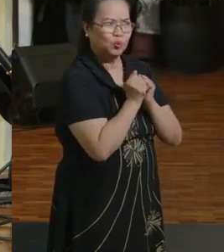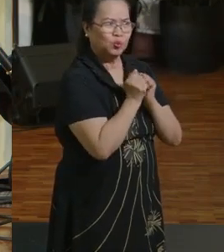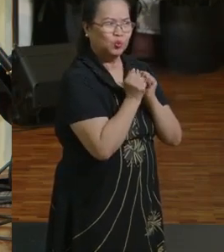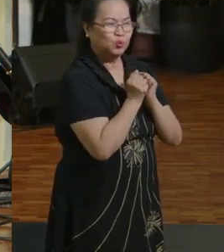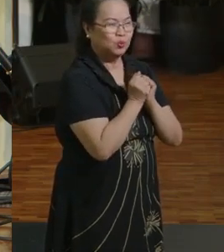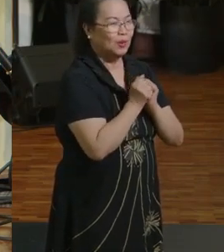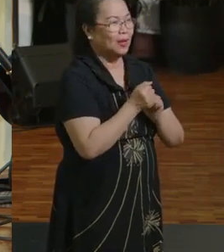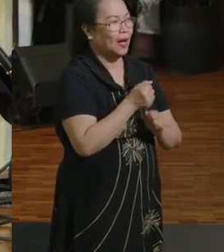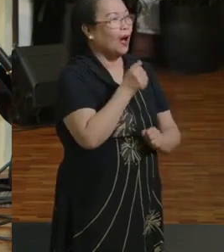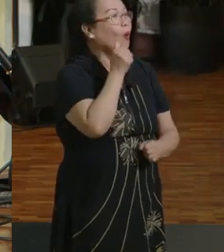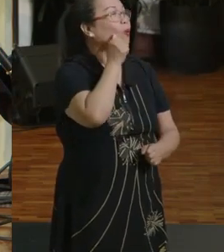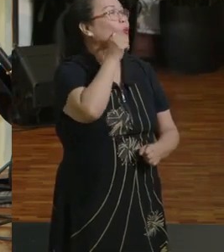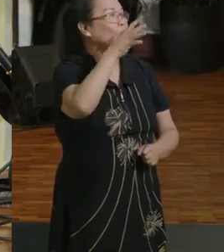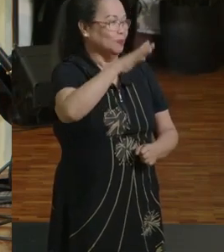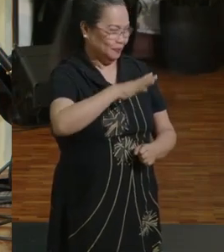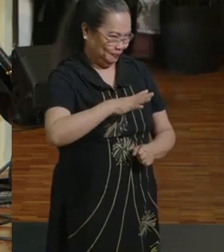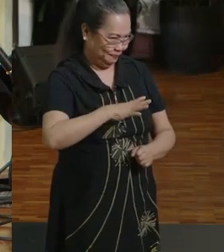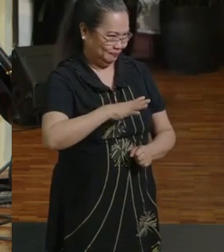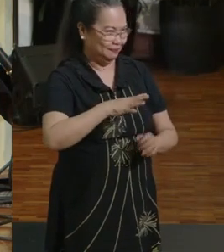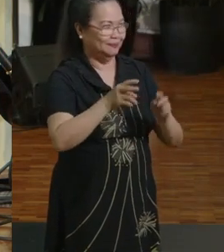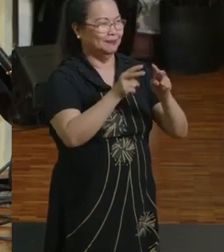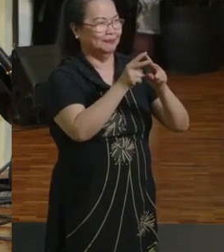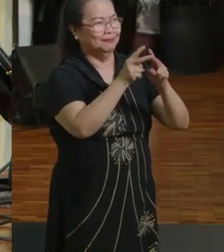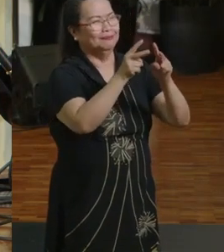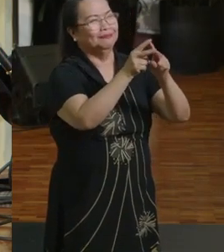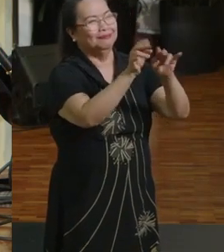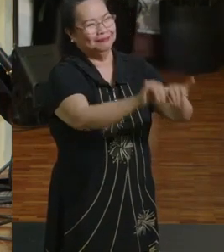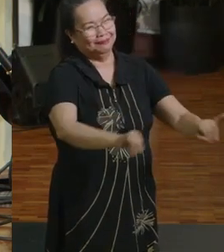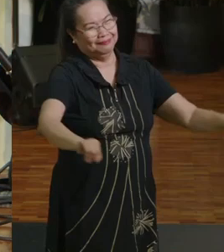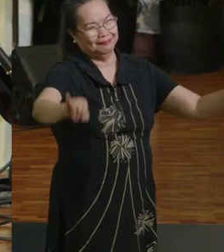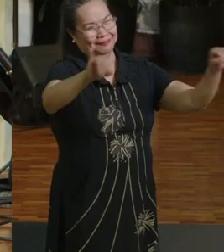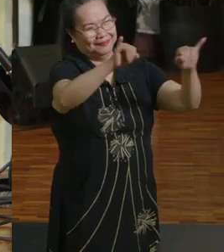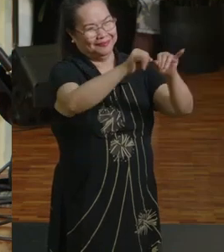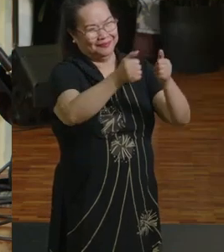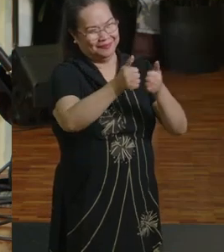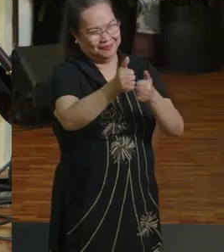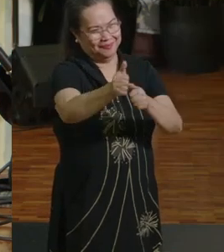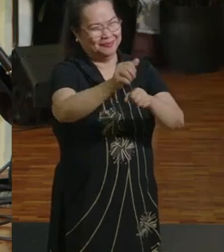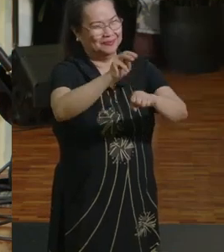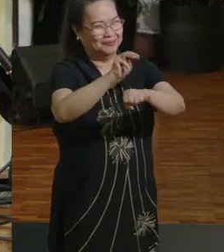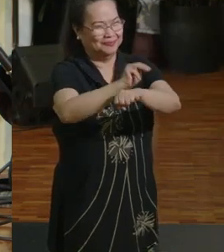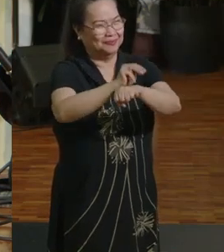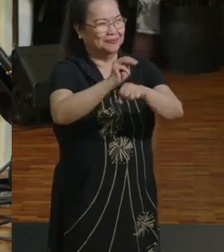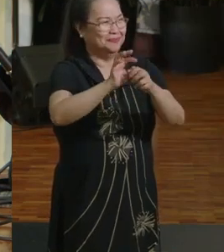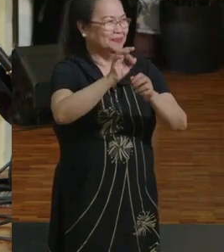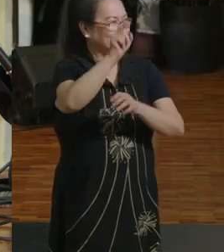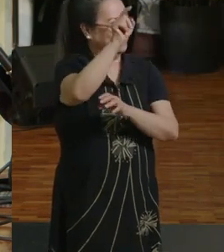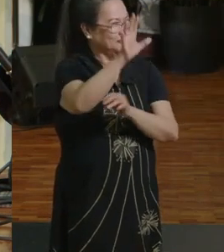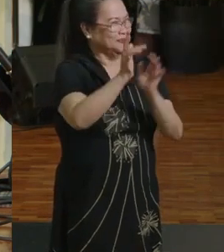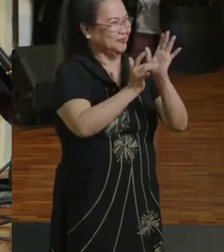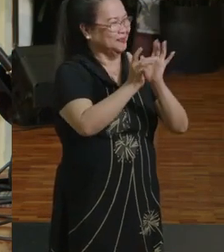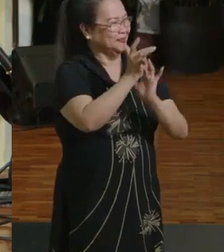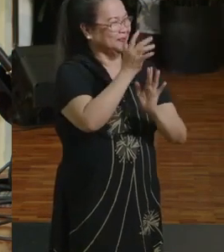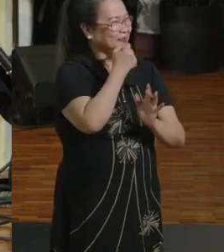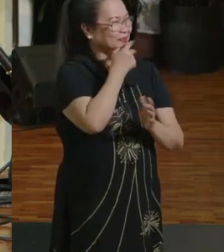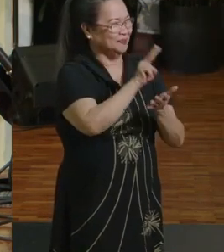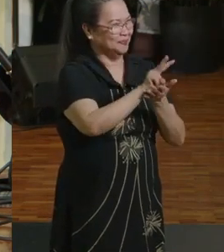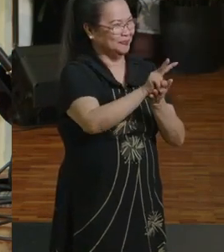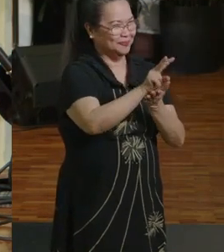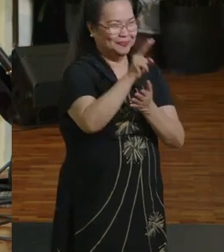Ang mga kababaihan ay naging mahalagang bahagi ng pagpapatuloy ng misyon ng ating Panginoon. Verses 2 and 3.